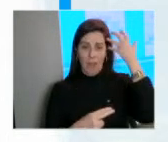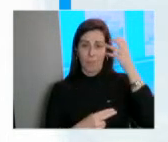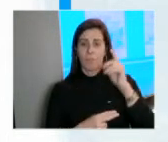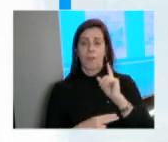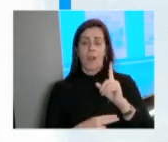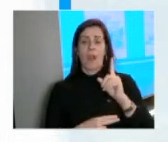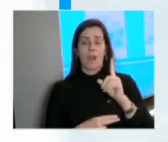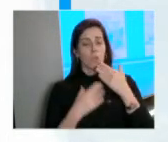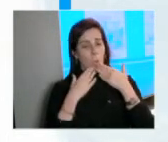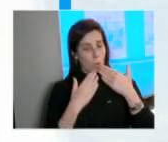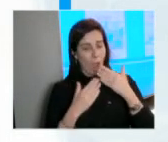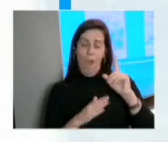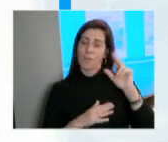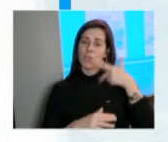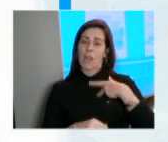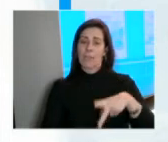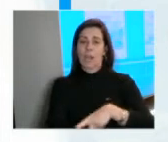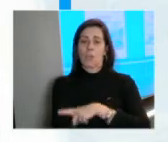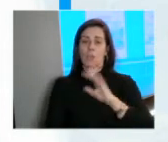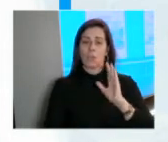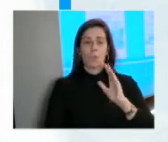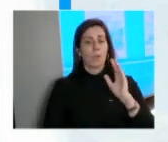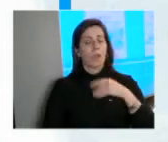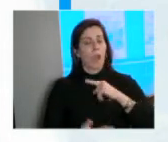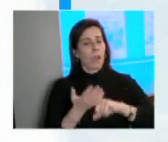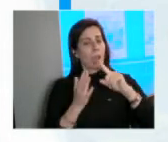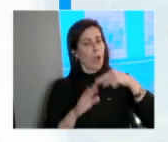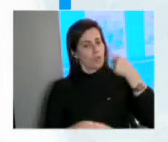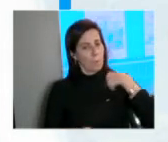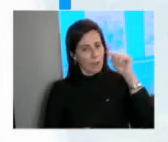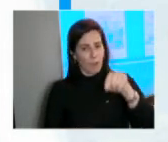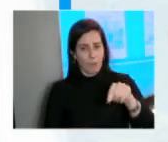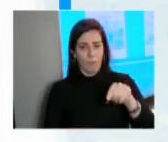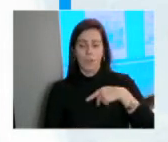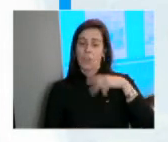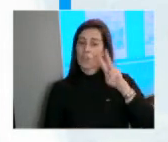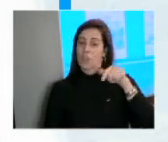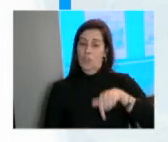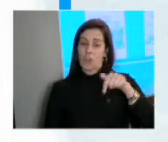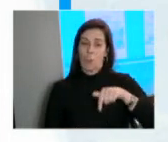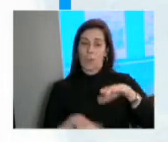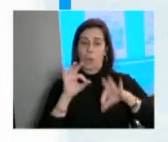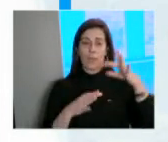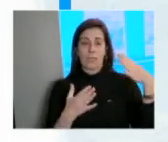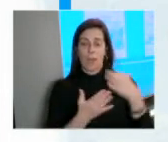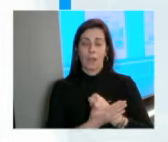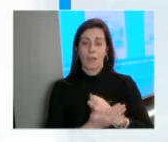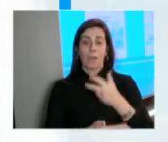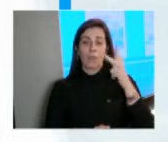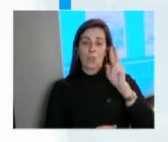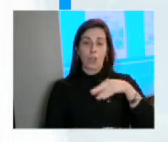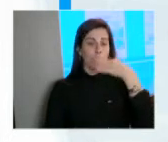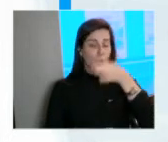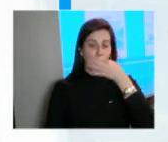תודה להזמנה, אדוני הנשיא, אבל בשלישי אני עסוק. אגיע בחודש הבא או בזה שאחריו. יש לי פה בחירות לנצח,